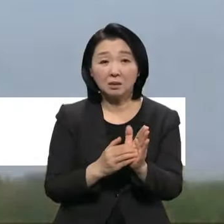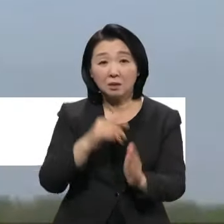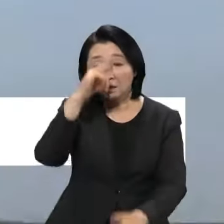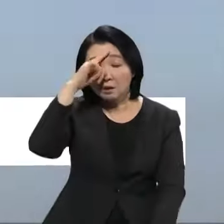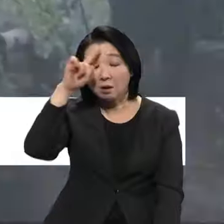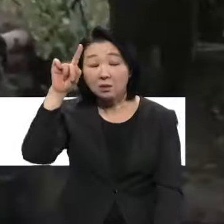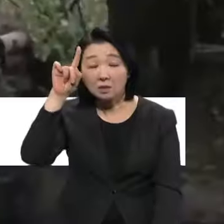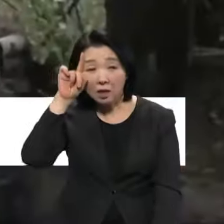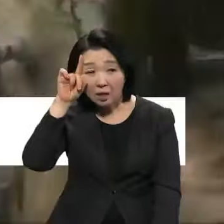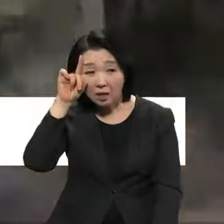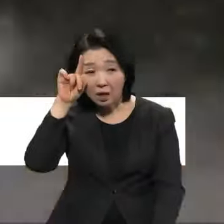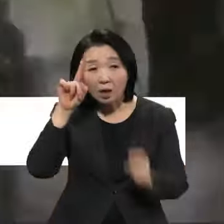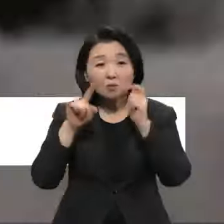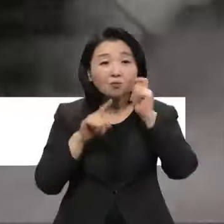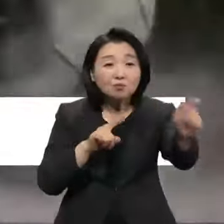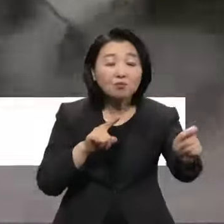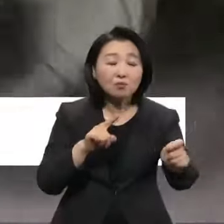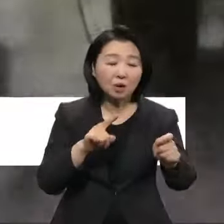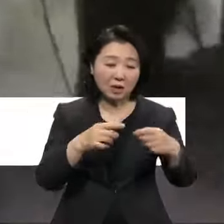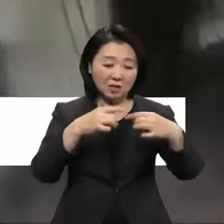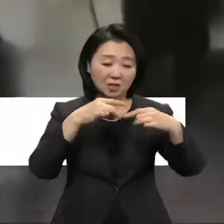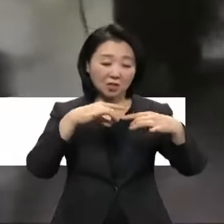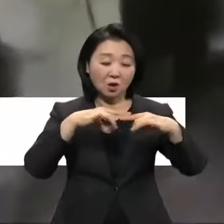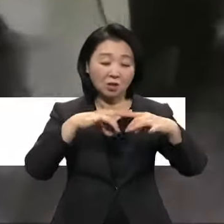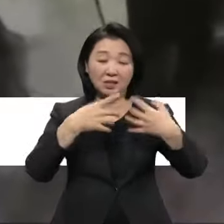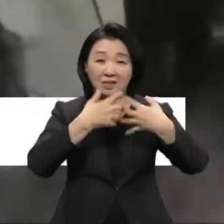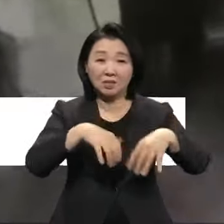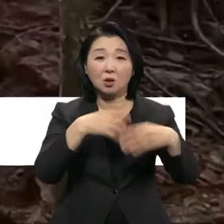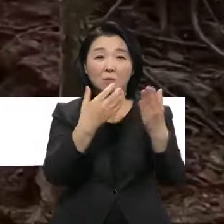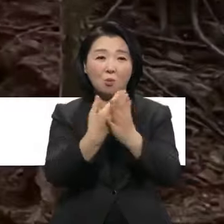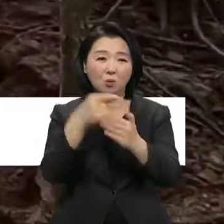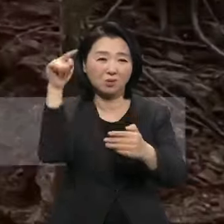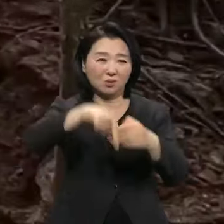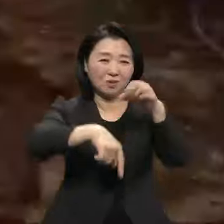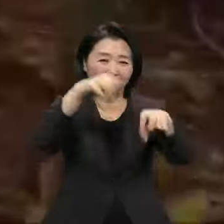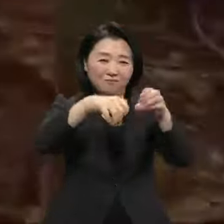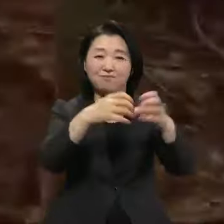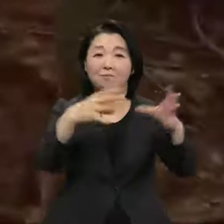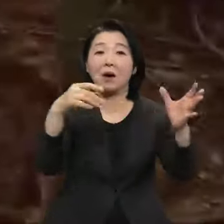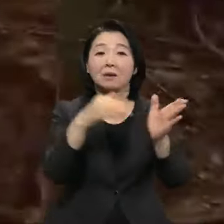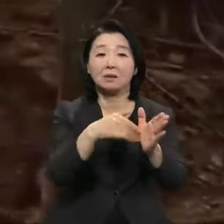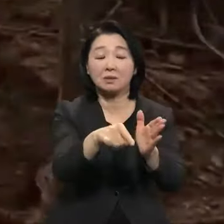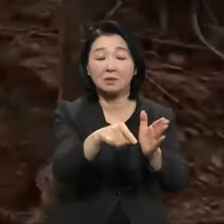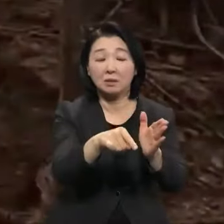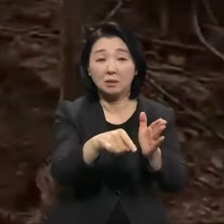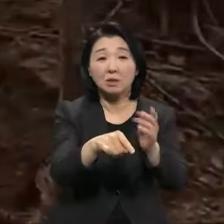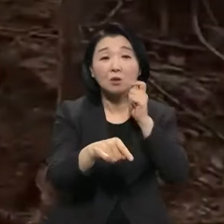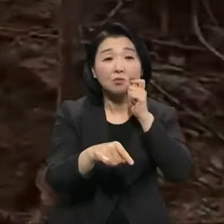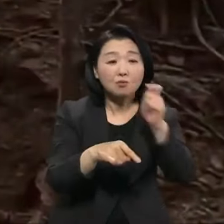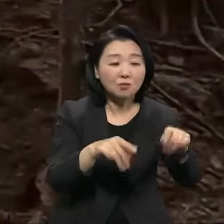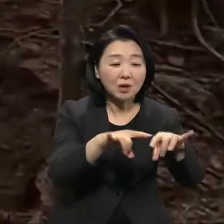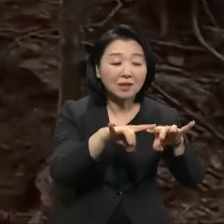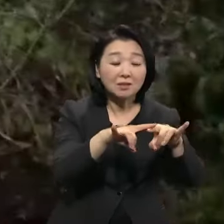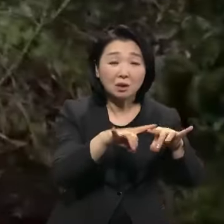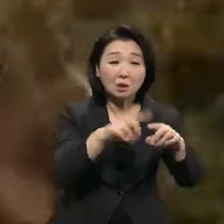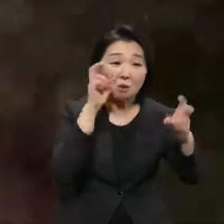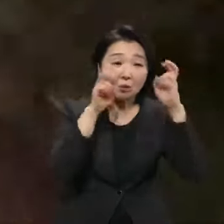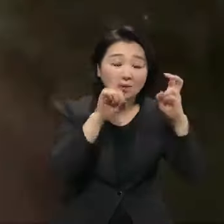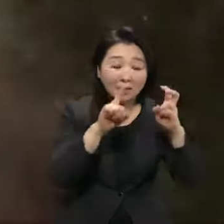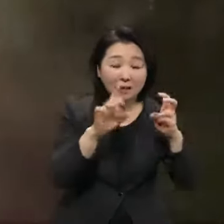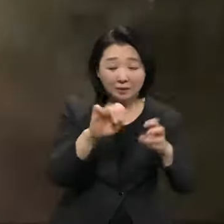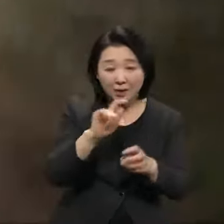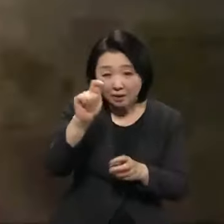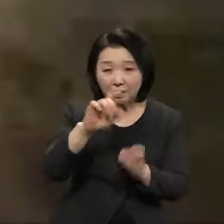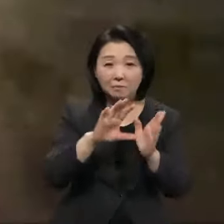드론과미사일로 우크라이나의에너지기반시설을폭격한지하루만에발생한일입니다 .우크라이나의 메신저네트워크운영업체인우크라네르고는